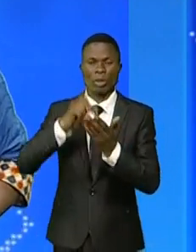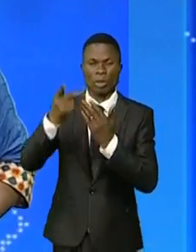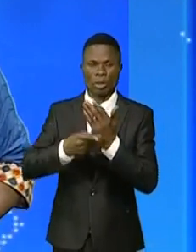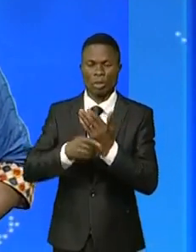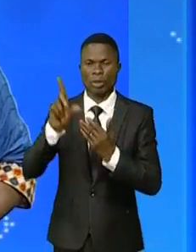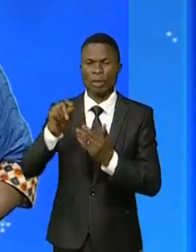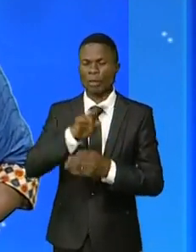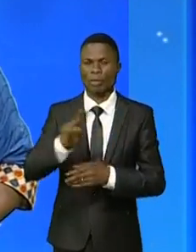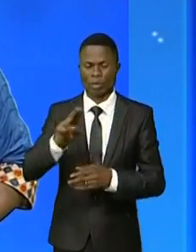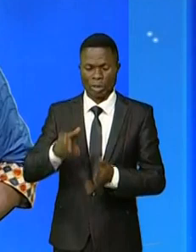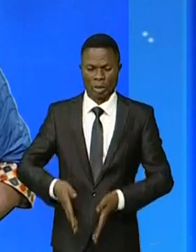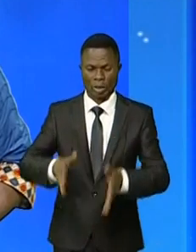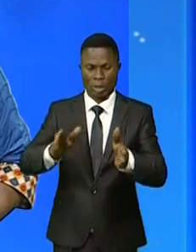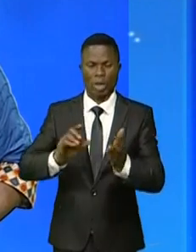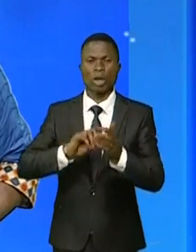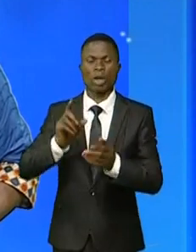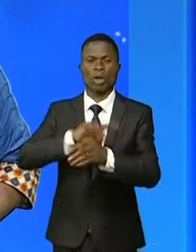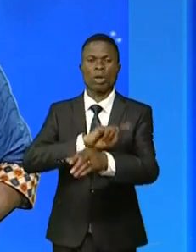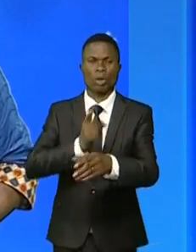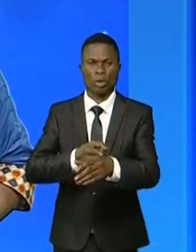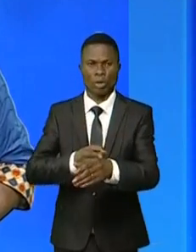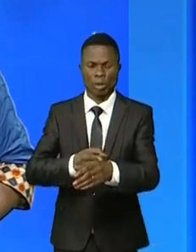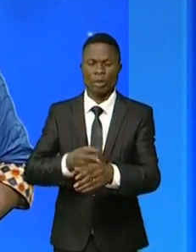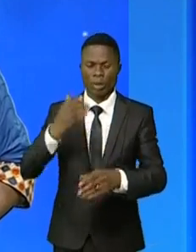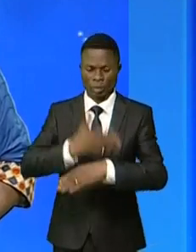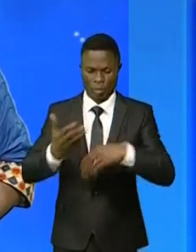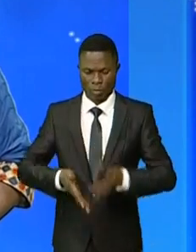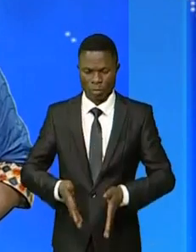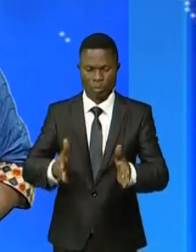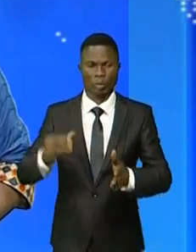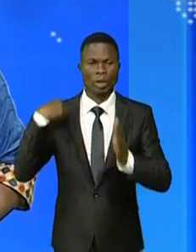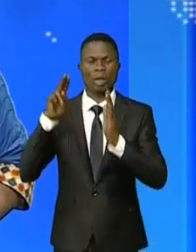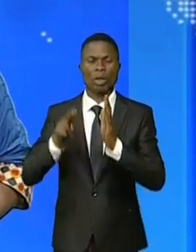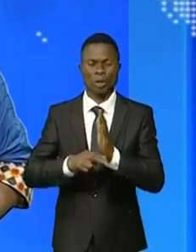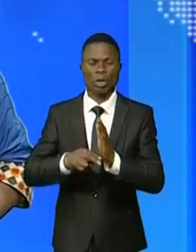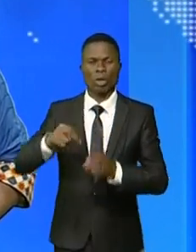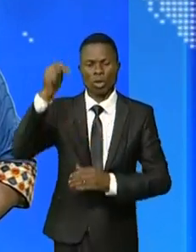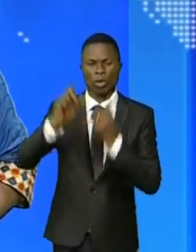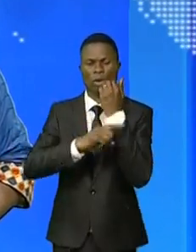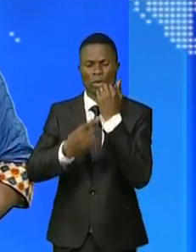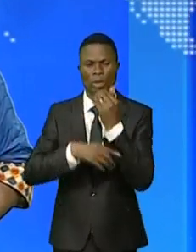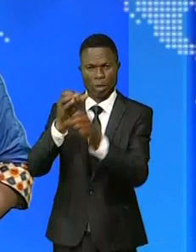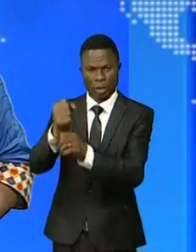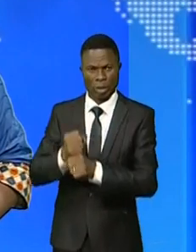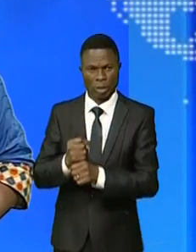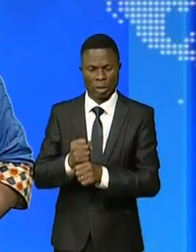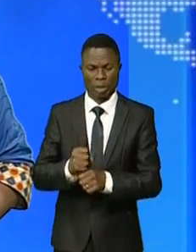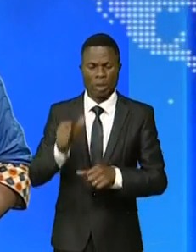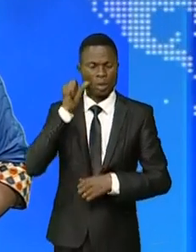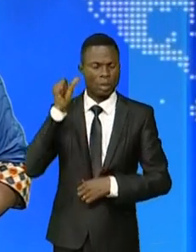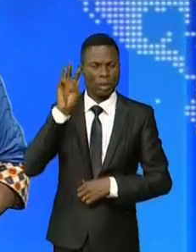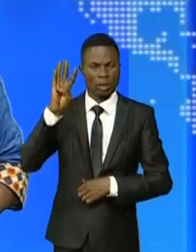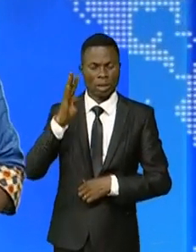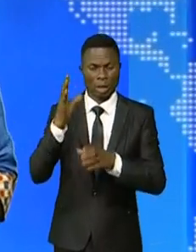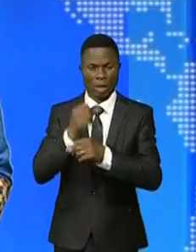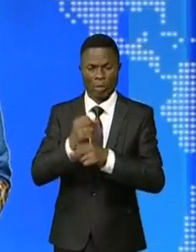sur l'axe Goma-Niragongo, territoire entièrement réhabilité. Le gouverneur militaire du Nord Kivu l'a réceptionné ce jeudi. Voilà tout pour